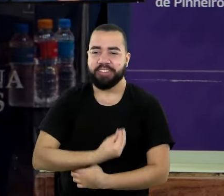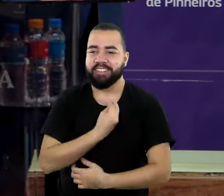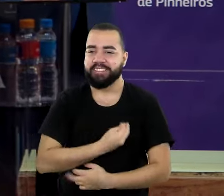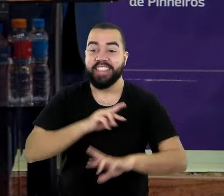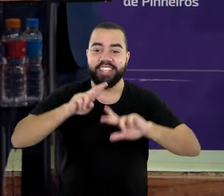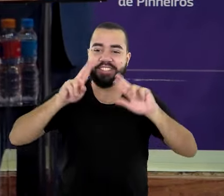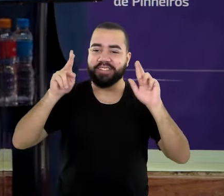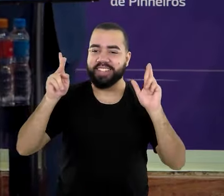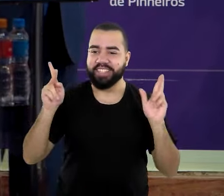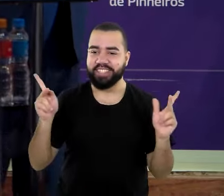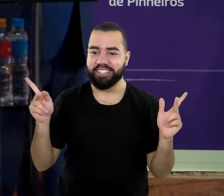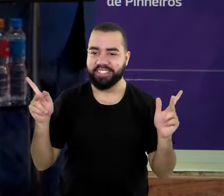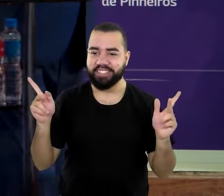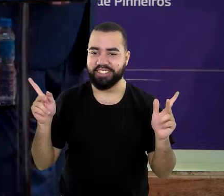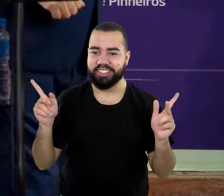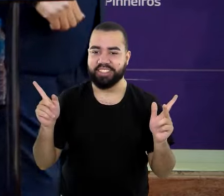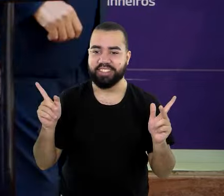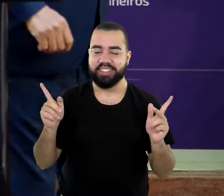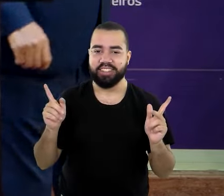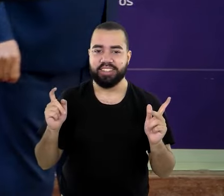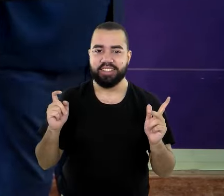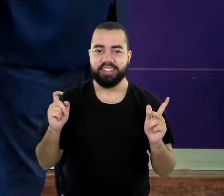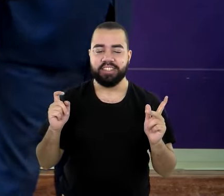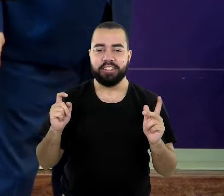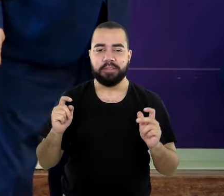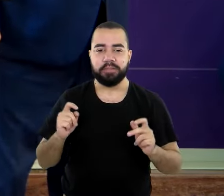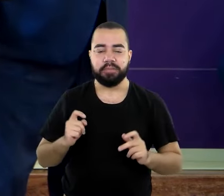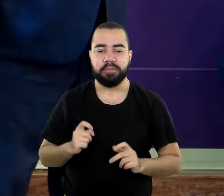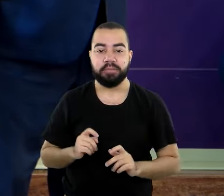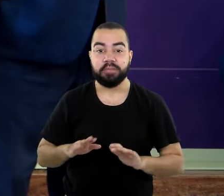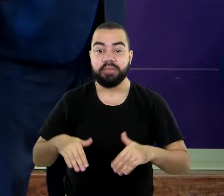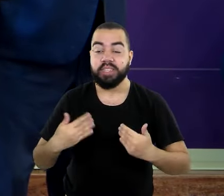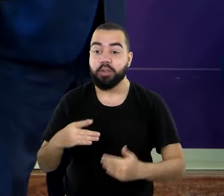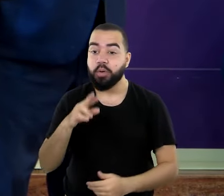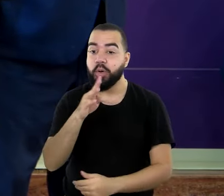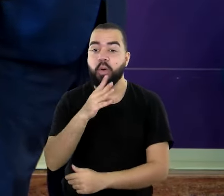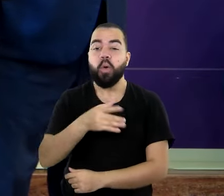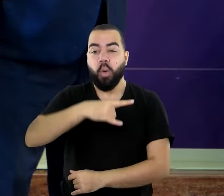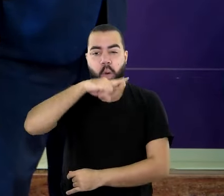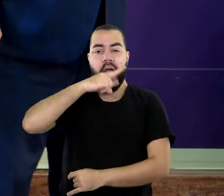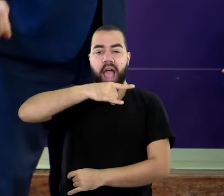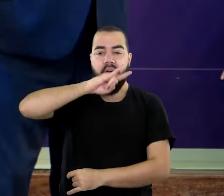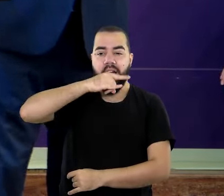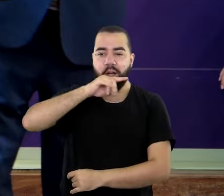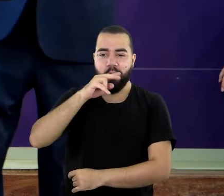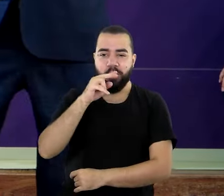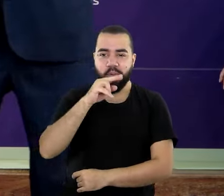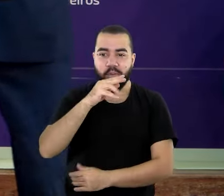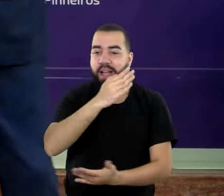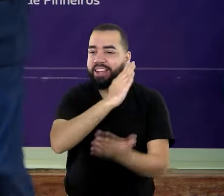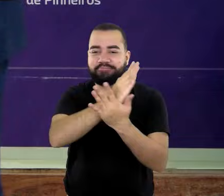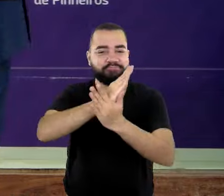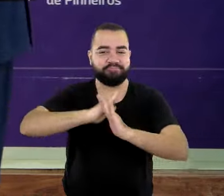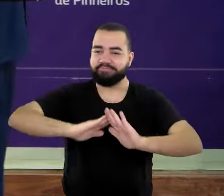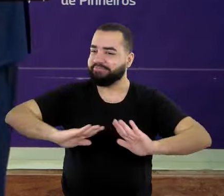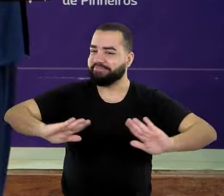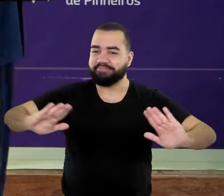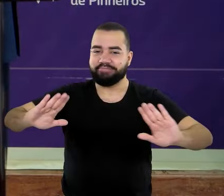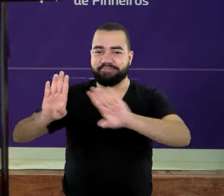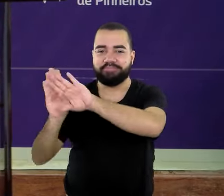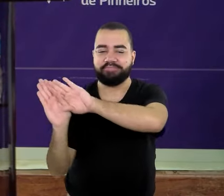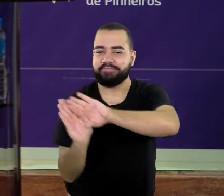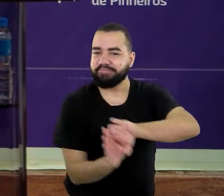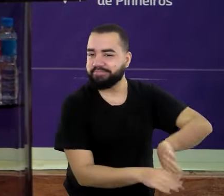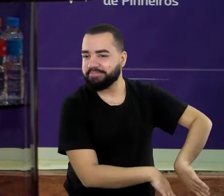diferente. 술도 끊어버리고. E o álcool que ela gostava. 죄를 회개하고.